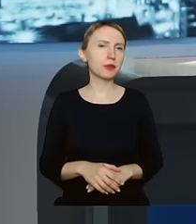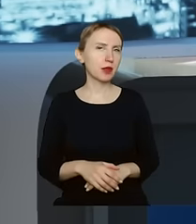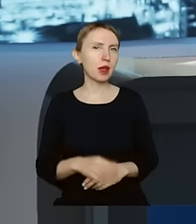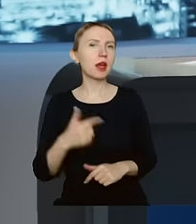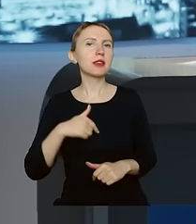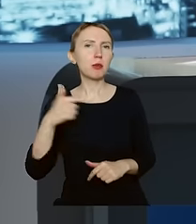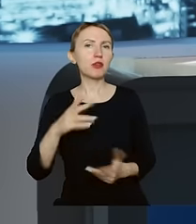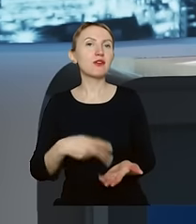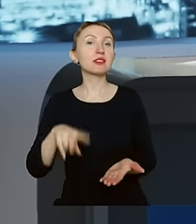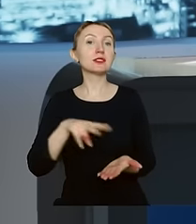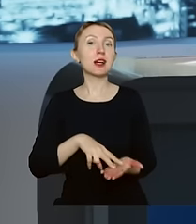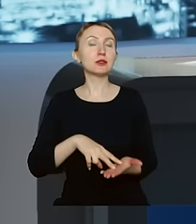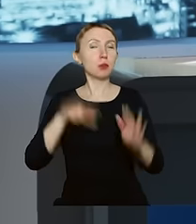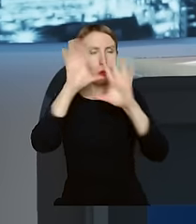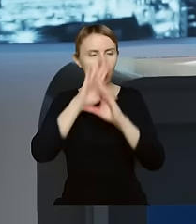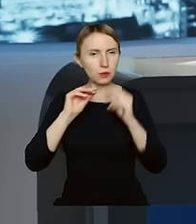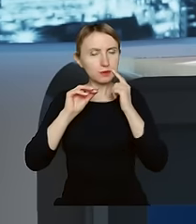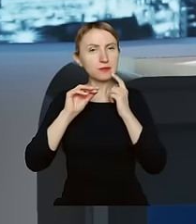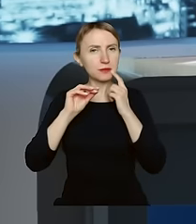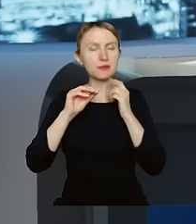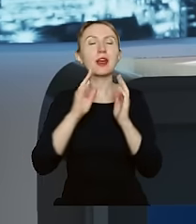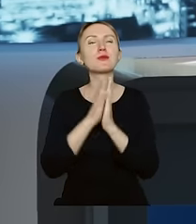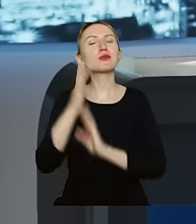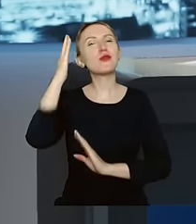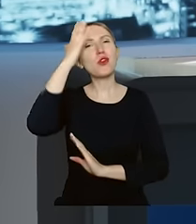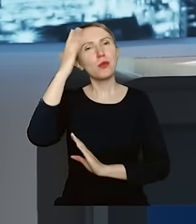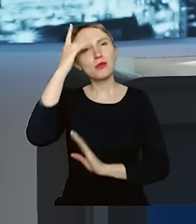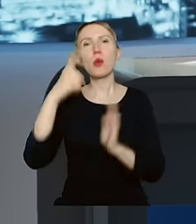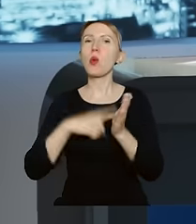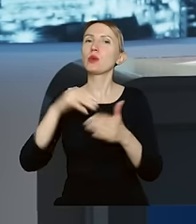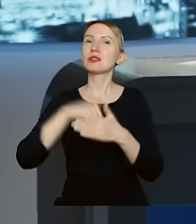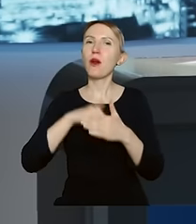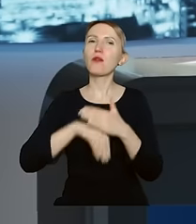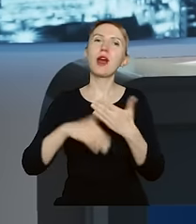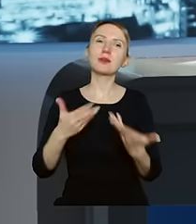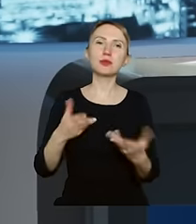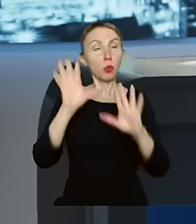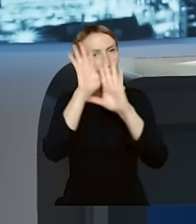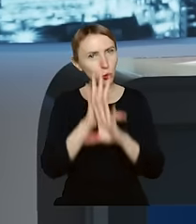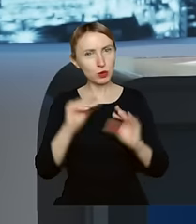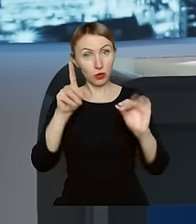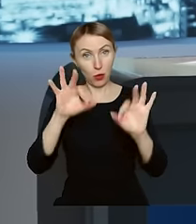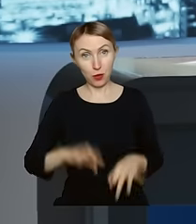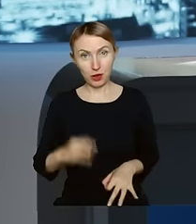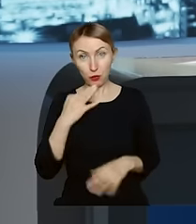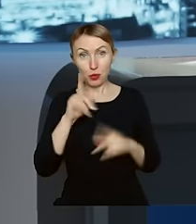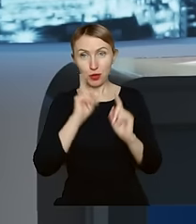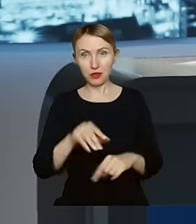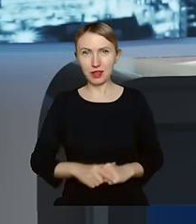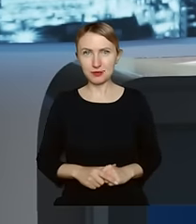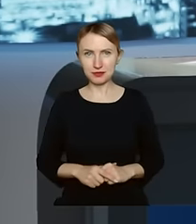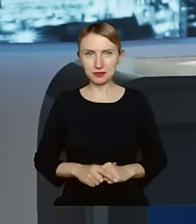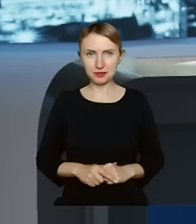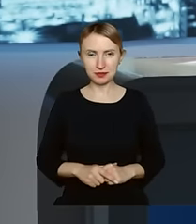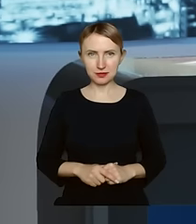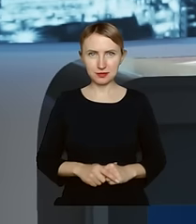tym momencie, żeby uczcić jakoś, ale to proszę sobie wyobrazić, że tak właśnie się zachowałem, żeby jakoś uczcić to, o czym pan mówi. Tak, tak, to, właśnie, to prawda. Właśnie,